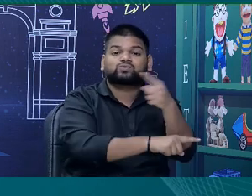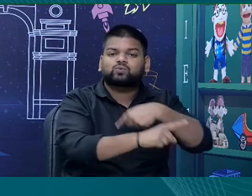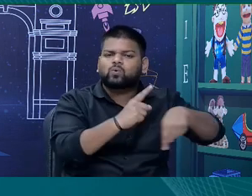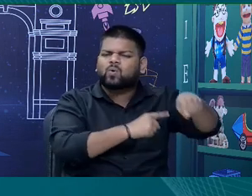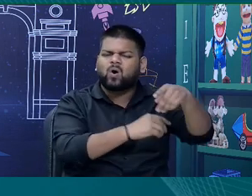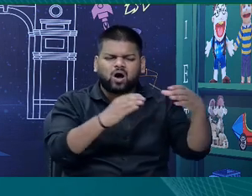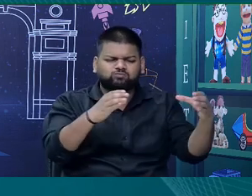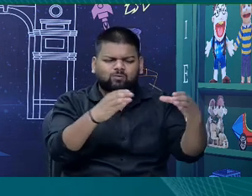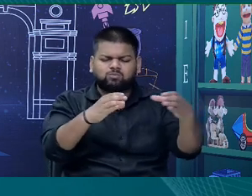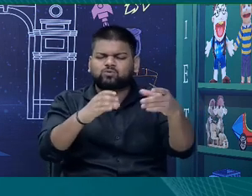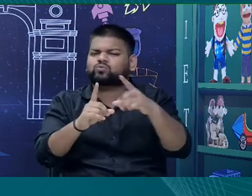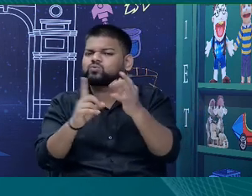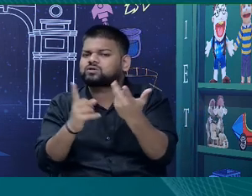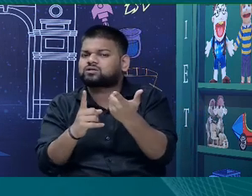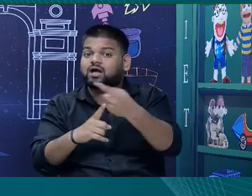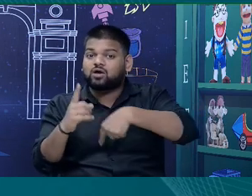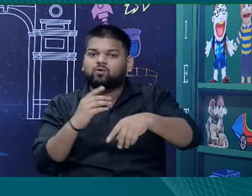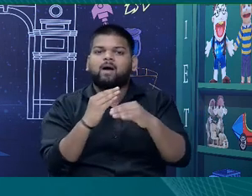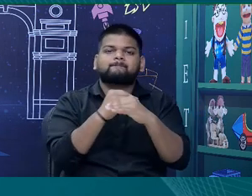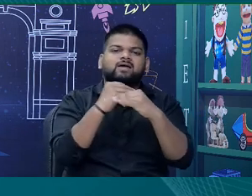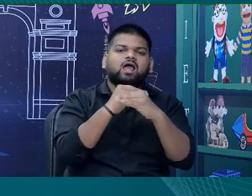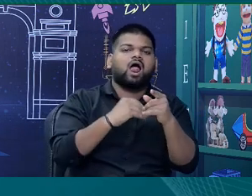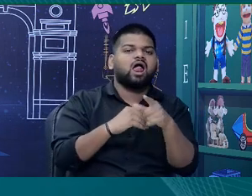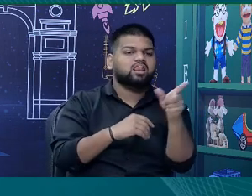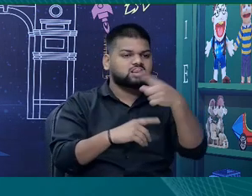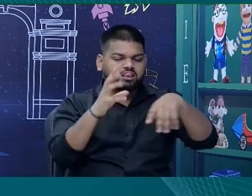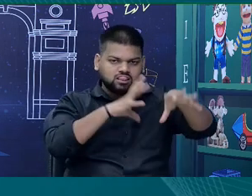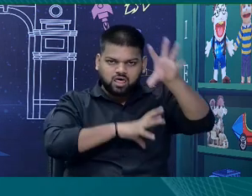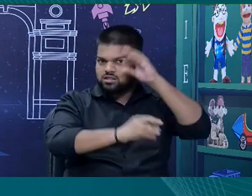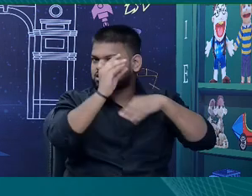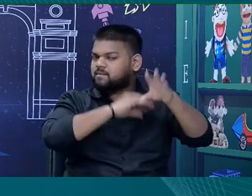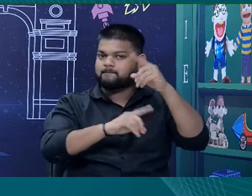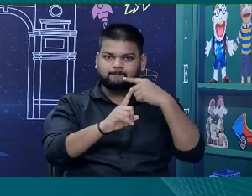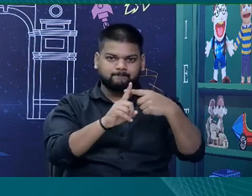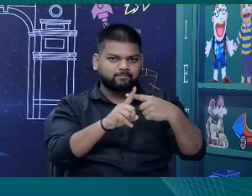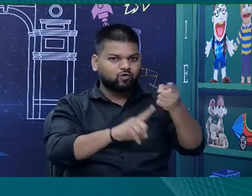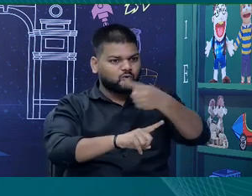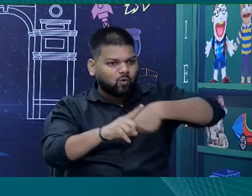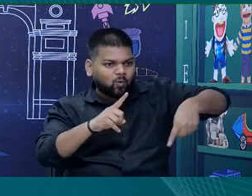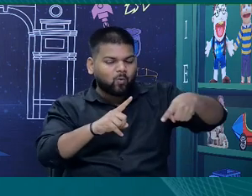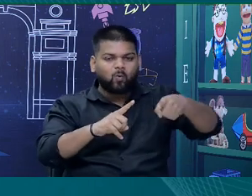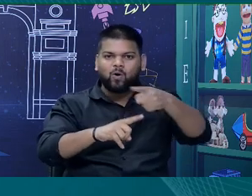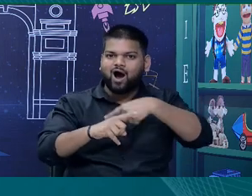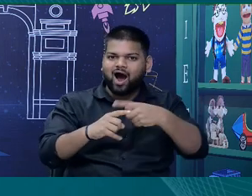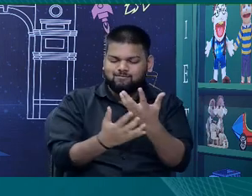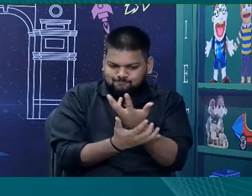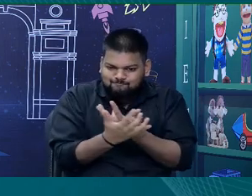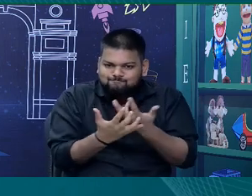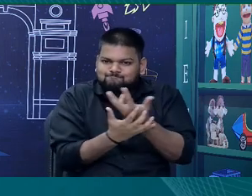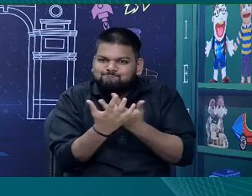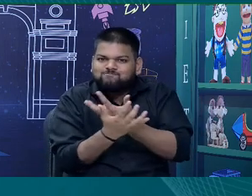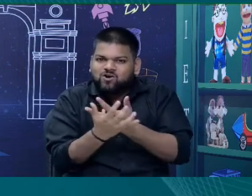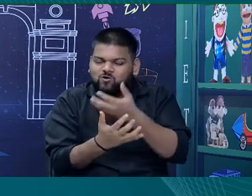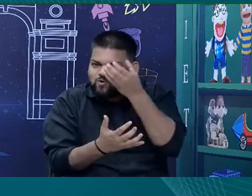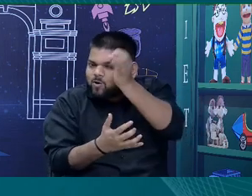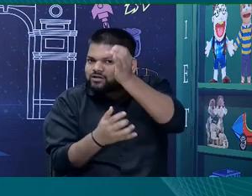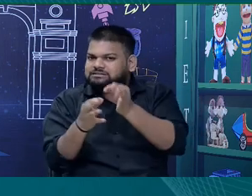साथ-साथ इंगेजमेंट भी होता है और जो कॉन्सेप्ट क्लेरिटी बच्चों के अंदर आता है वो आप देखेंगे बहुत डिफरेंट होता है